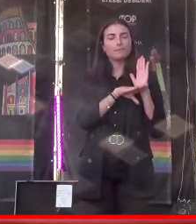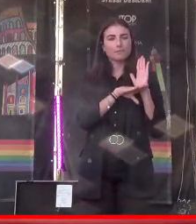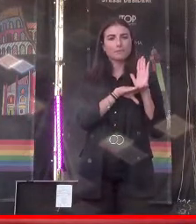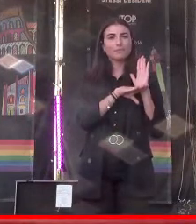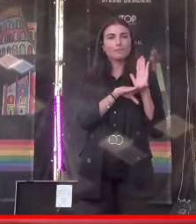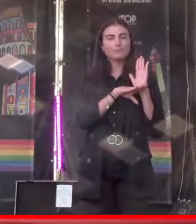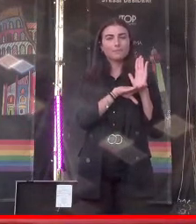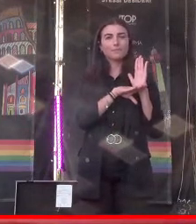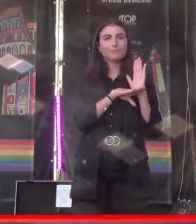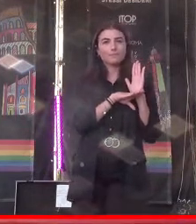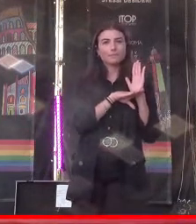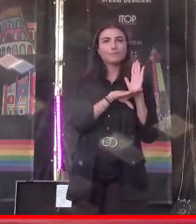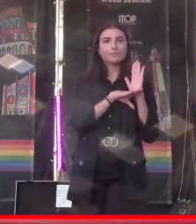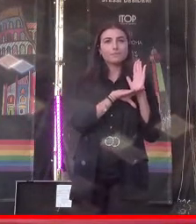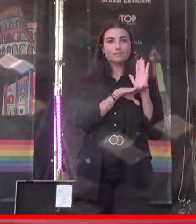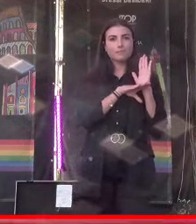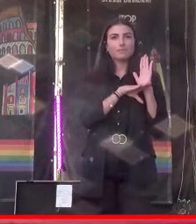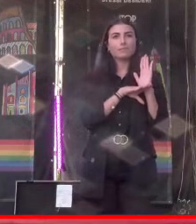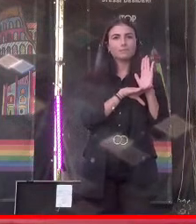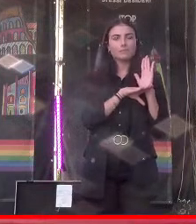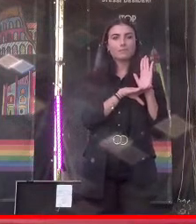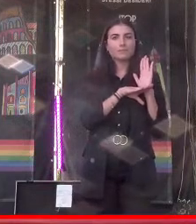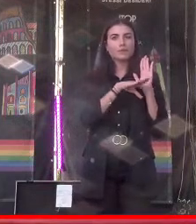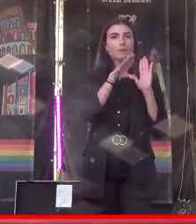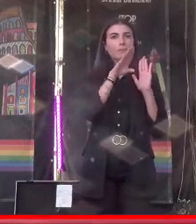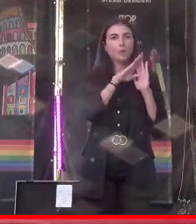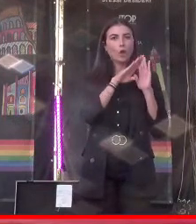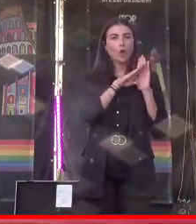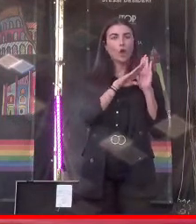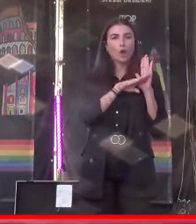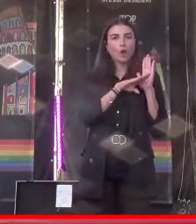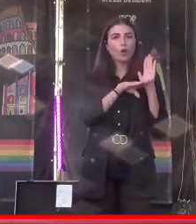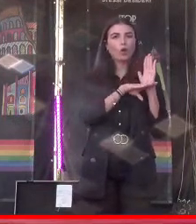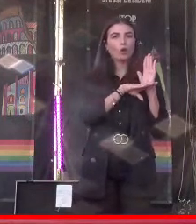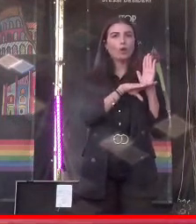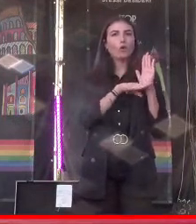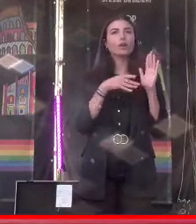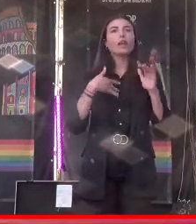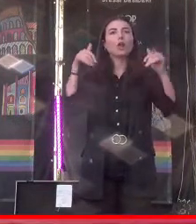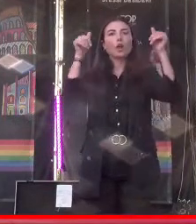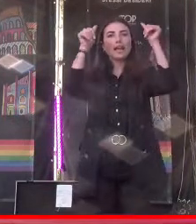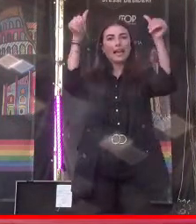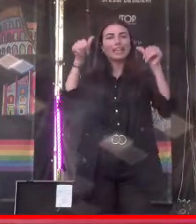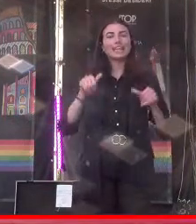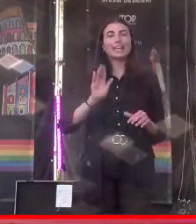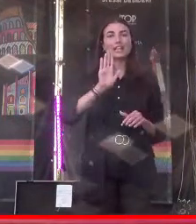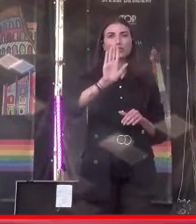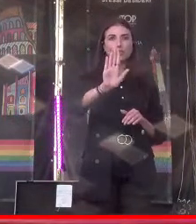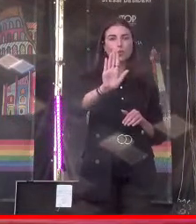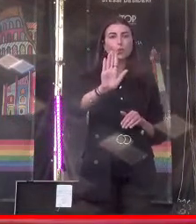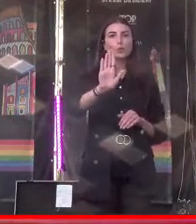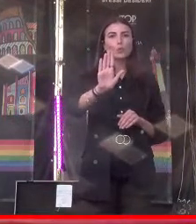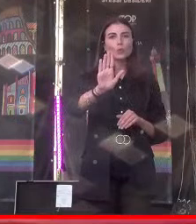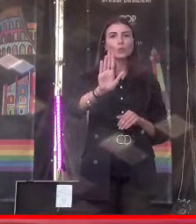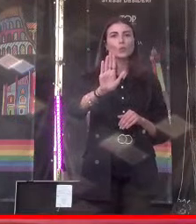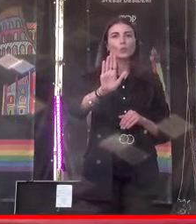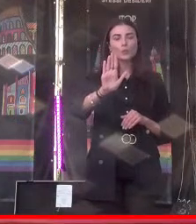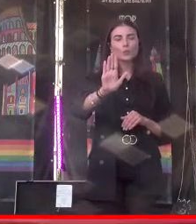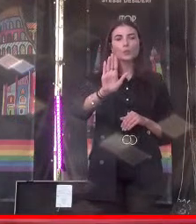la pagina sua di Tessa Bondi,